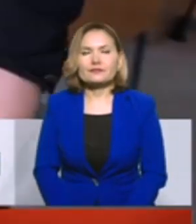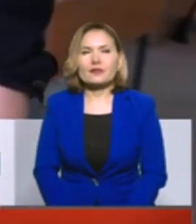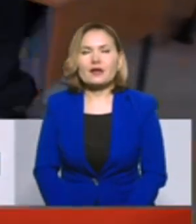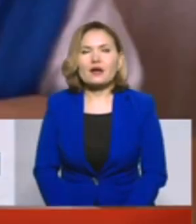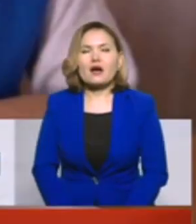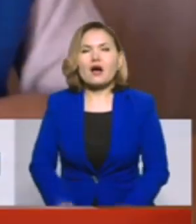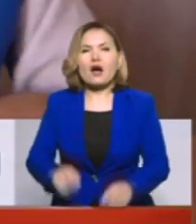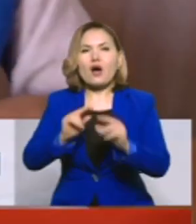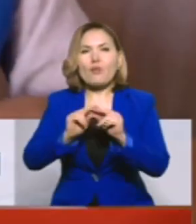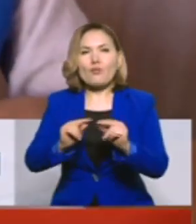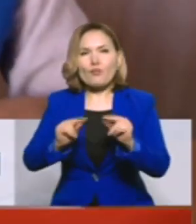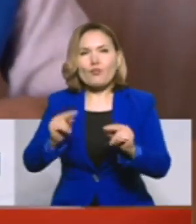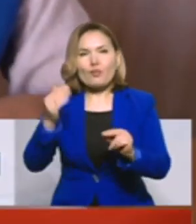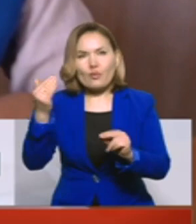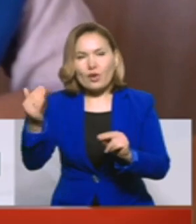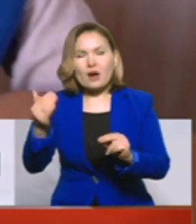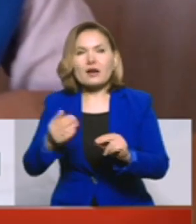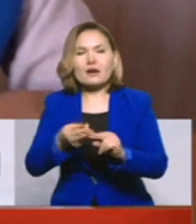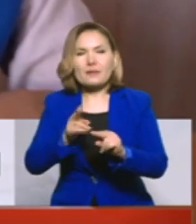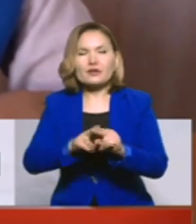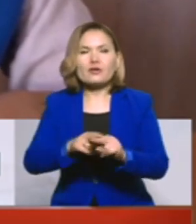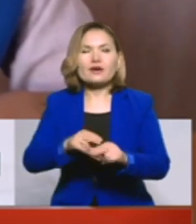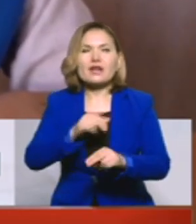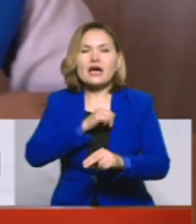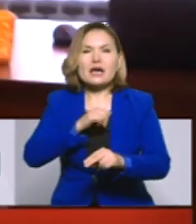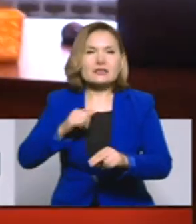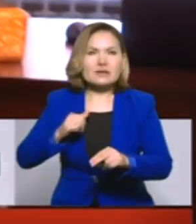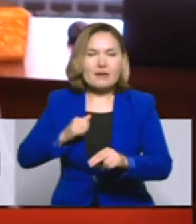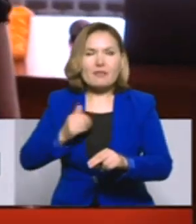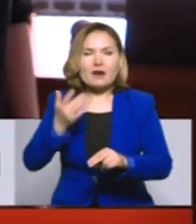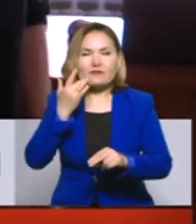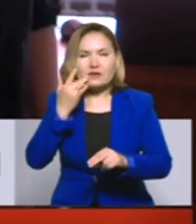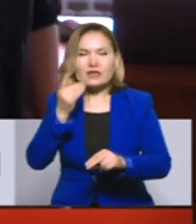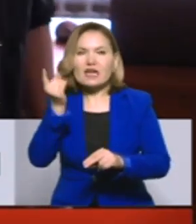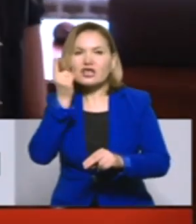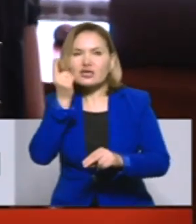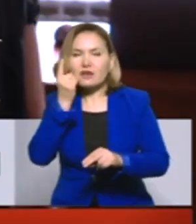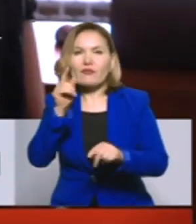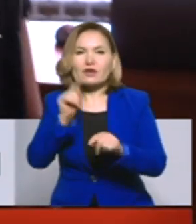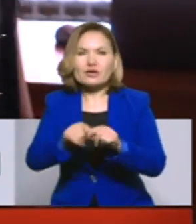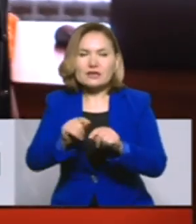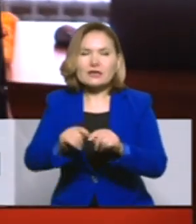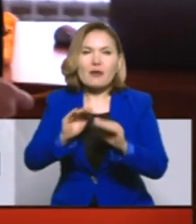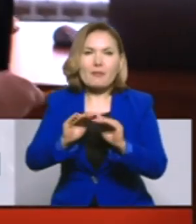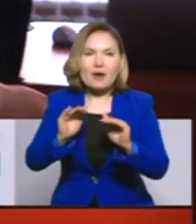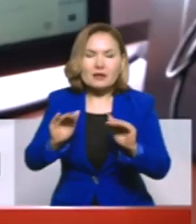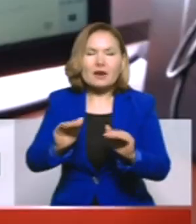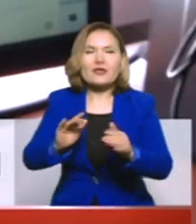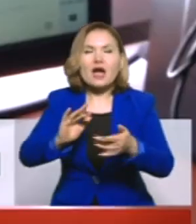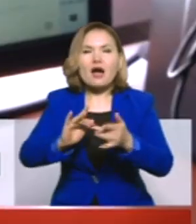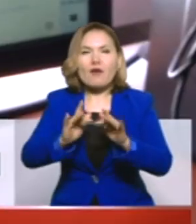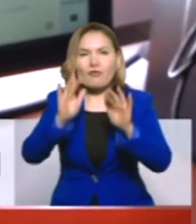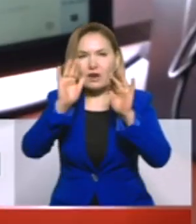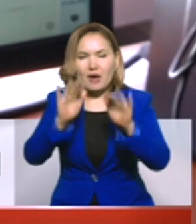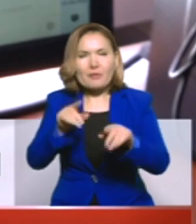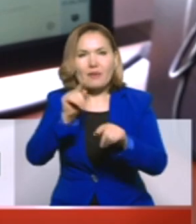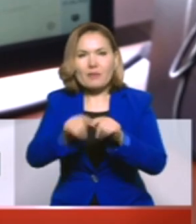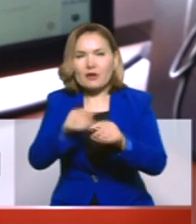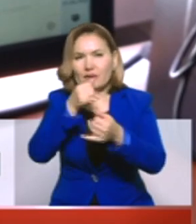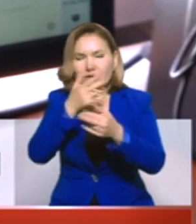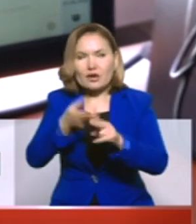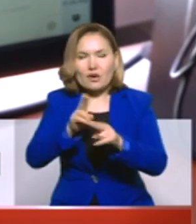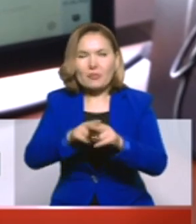Мұғалім электронды тапсырманы осылай амалсыз өз телефон арқылы тексеріп жүр. Оқушылардың алған бағасы журналға да қойылған жоқ. Өйткені